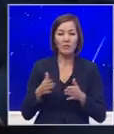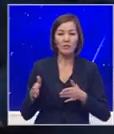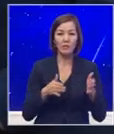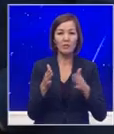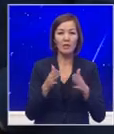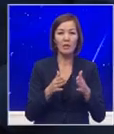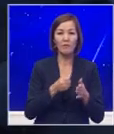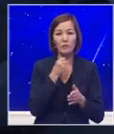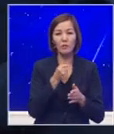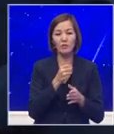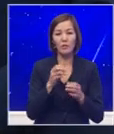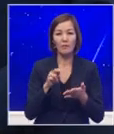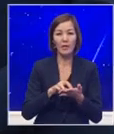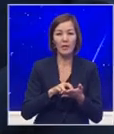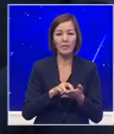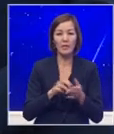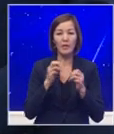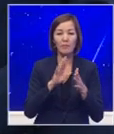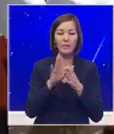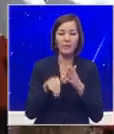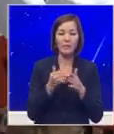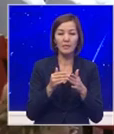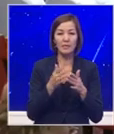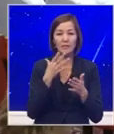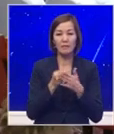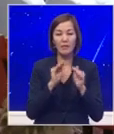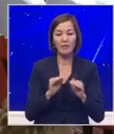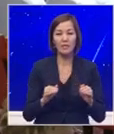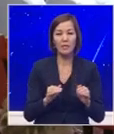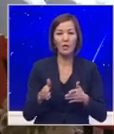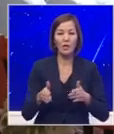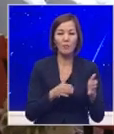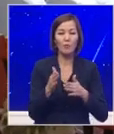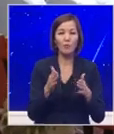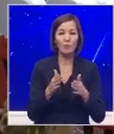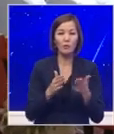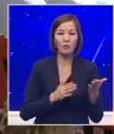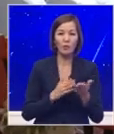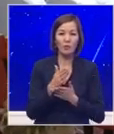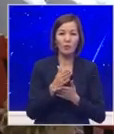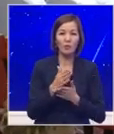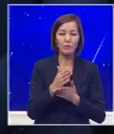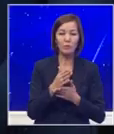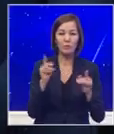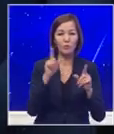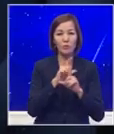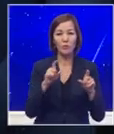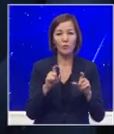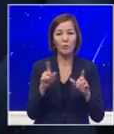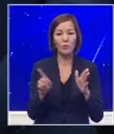значения взрослые опасаются за жизнь и Безопасность своих детей путь в школу которых пролегает через опасную трассу